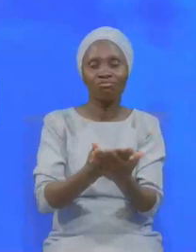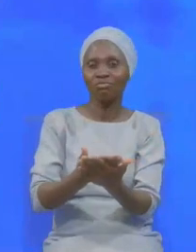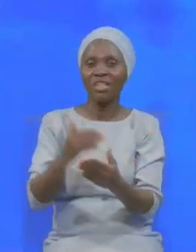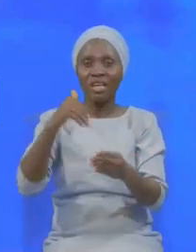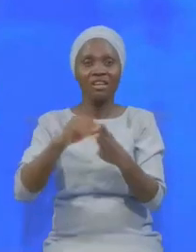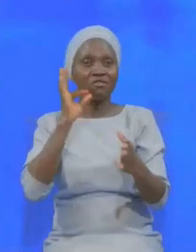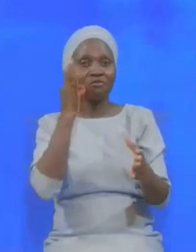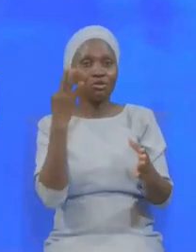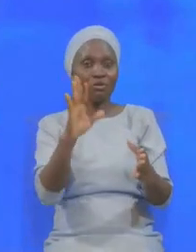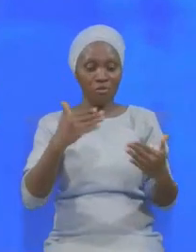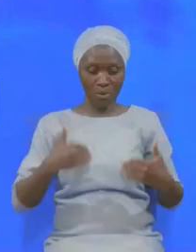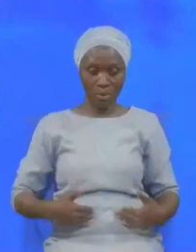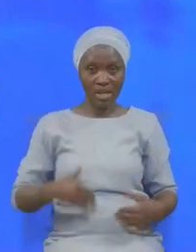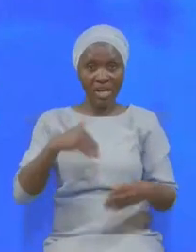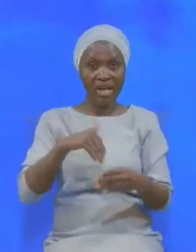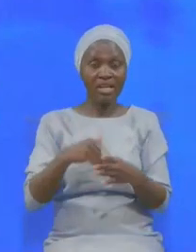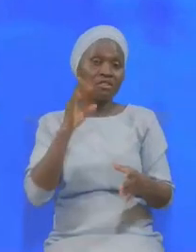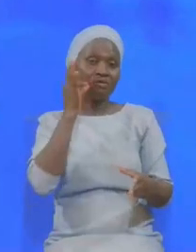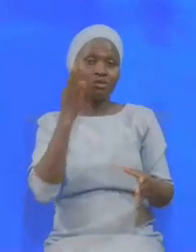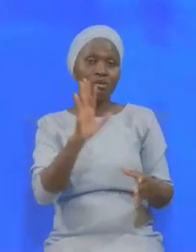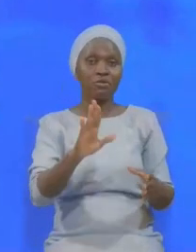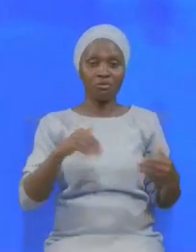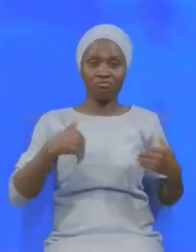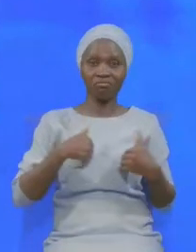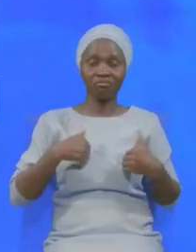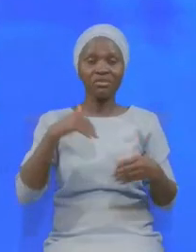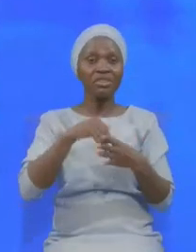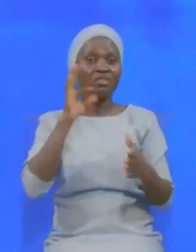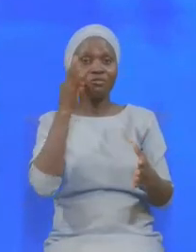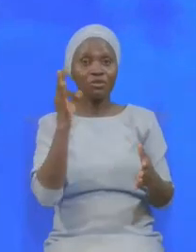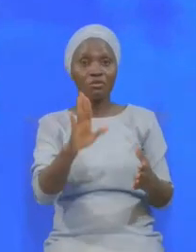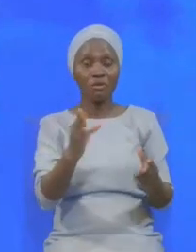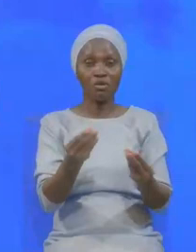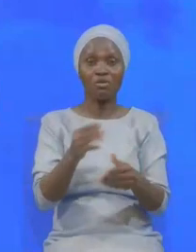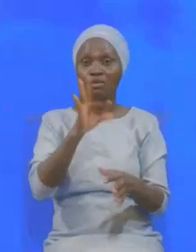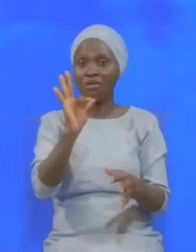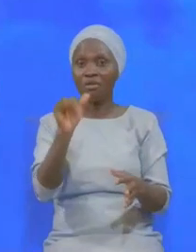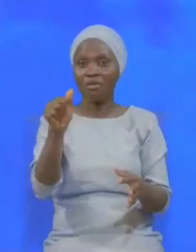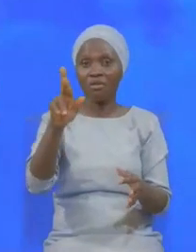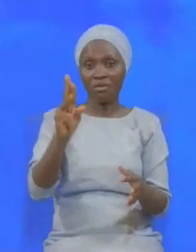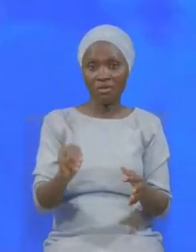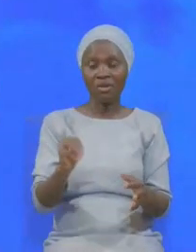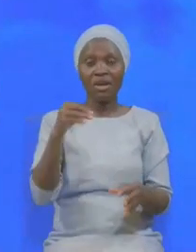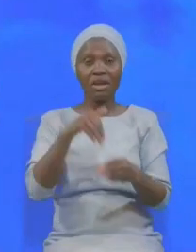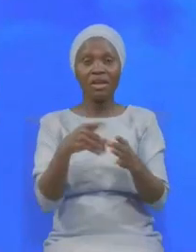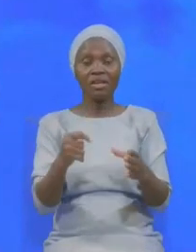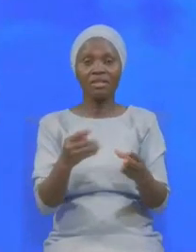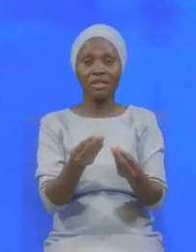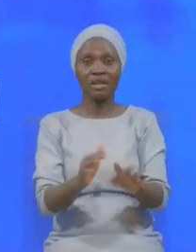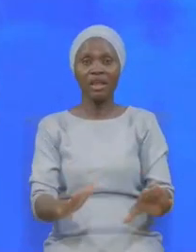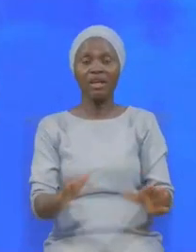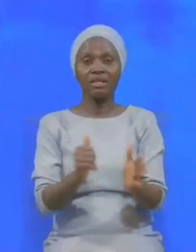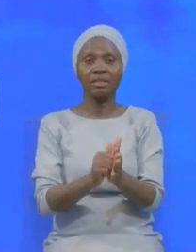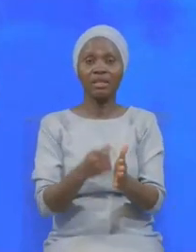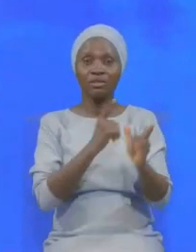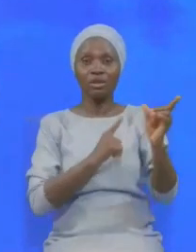entrailles, le fruit de tes troupeaux et le fruit de ton sol dans le pays que l'Éternel a juré à tes pères de